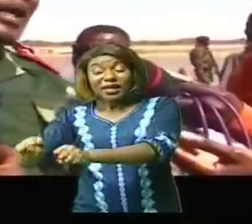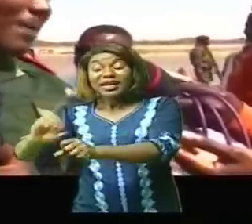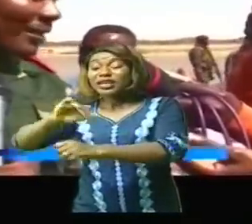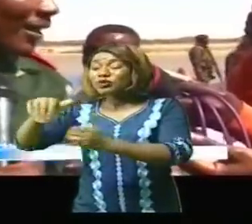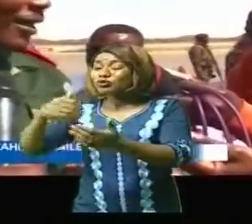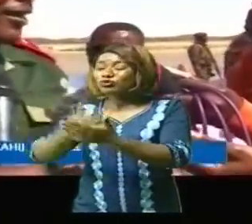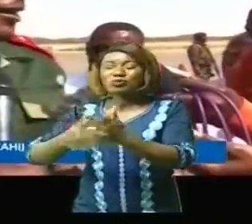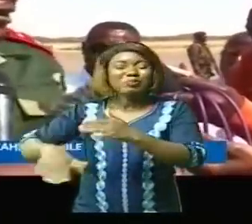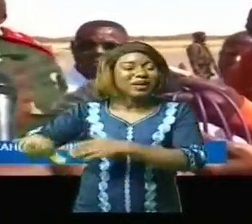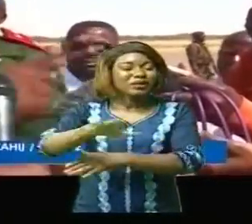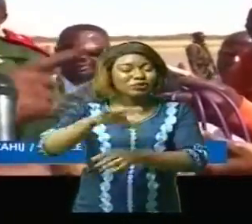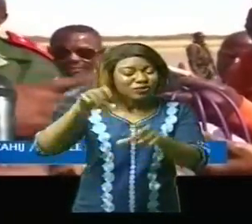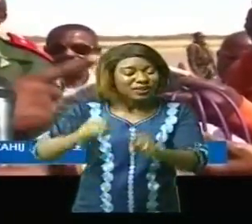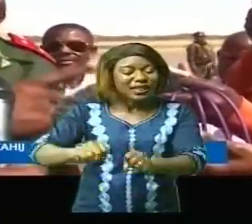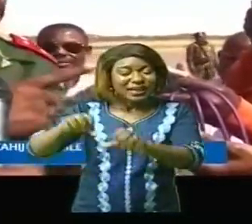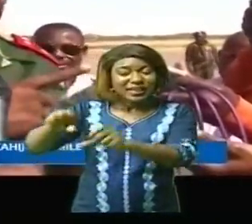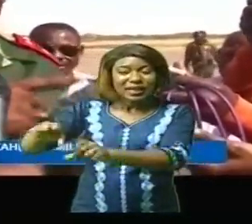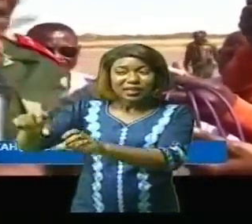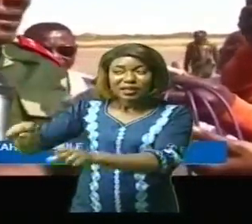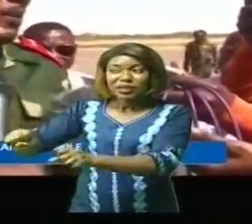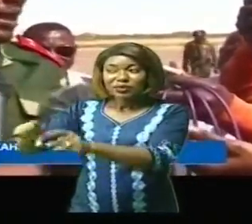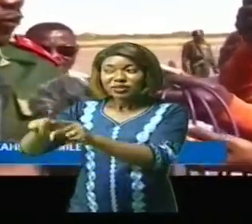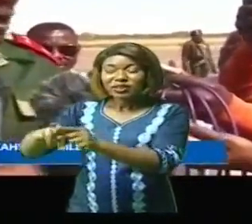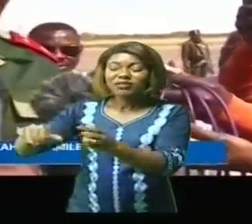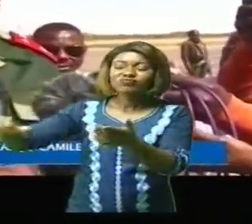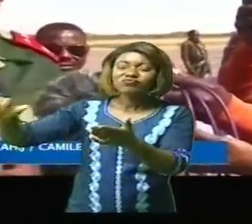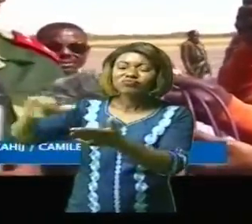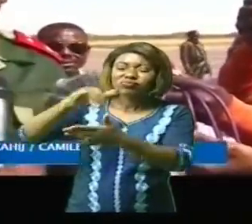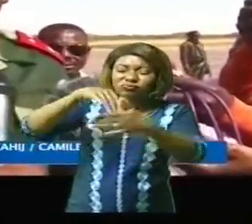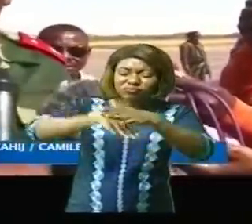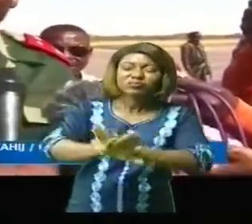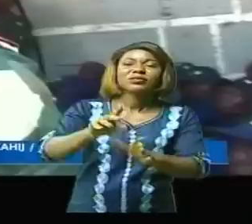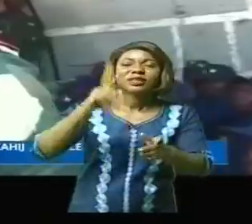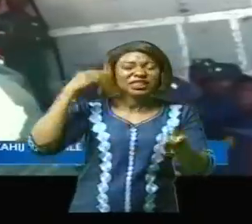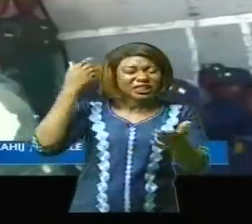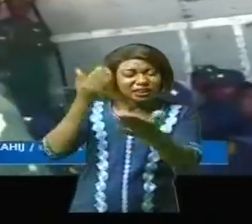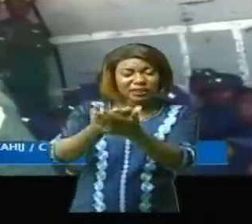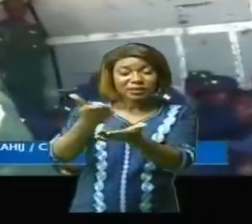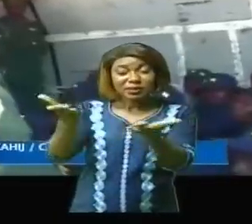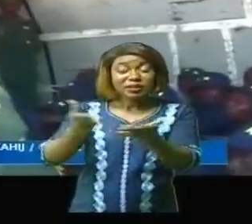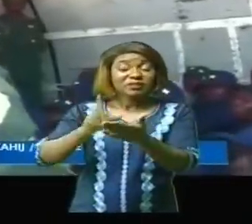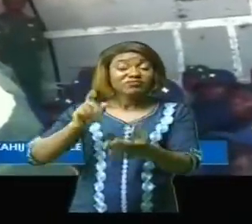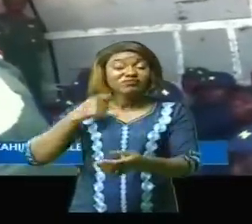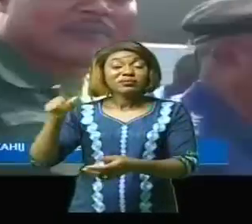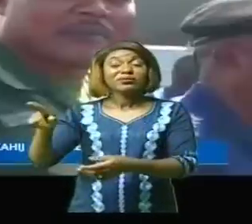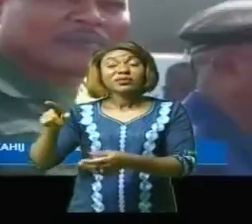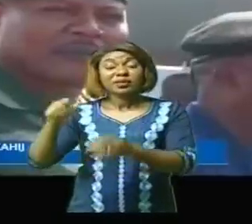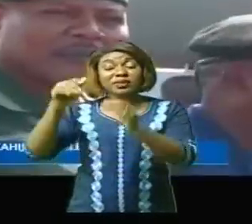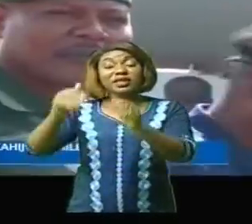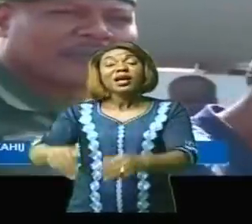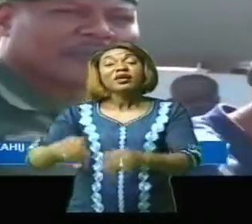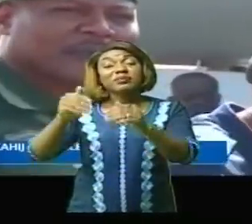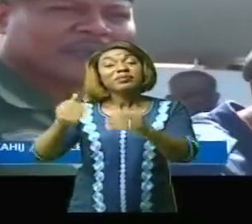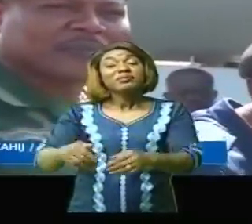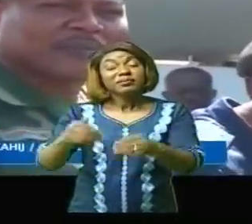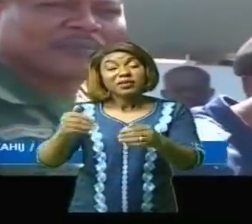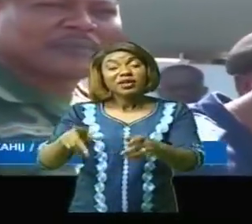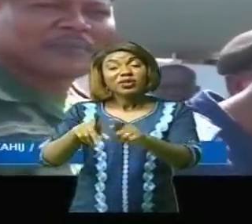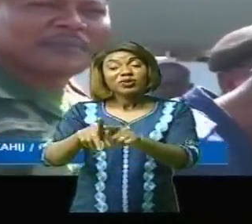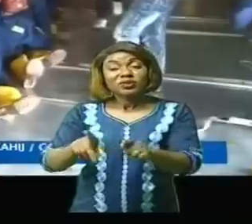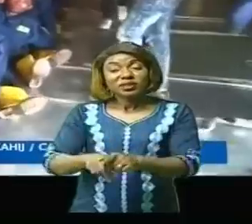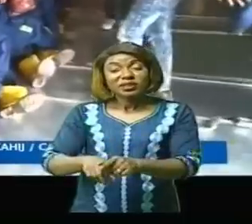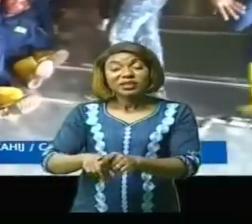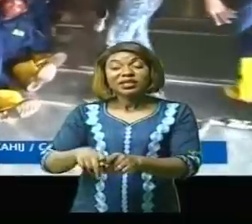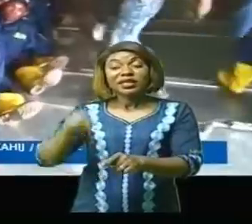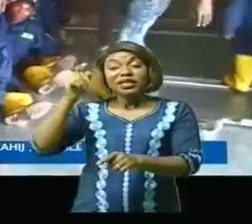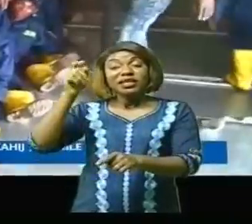allons les ramasser. Là aussi, il y a un aéroport. On va les embarquer, ils vont aller à Kanyama Kasese. Le général-major Jean-Pierre Kasongo Kabwik poursuit avec son